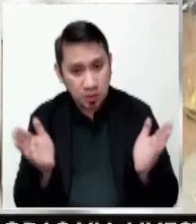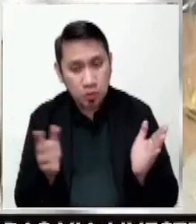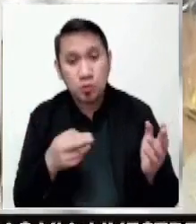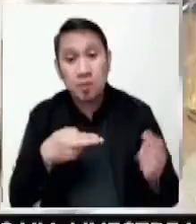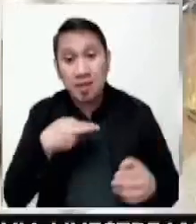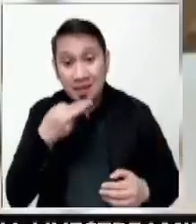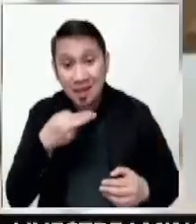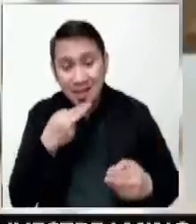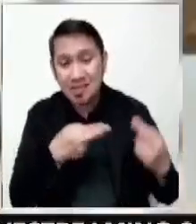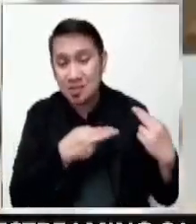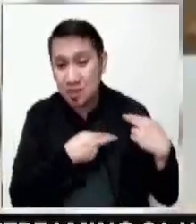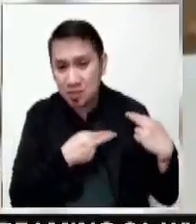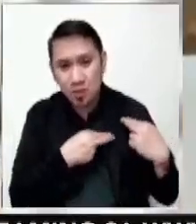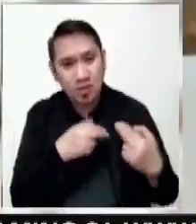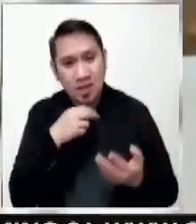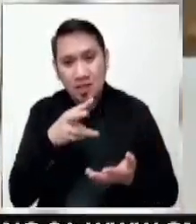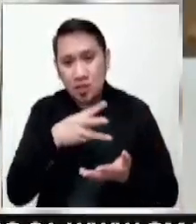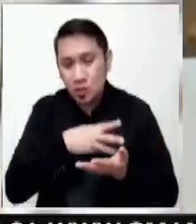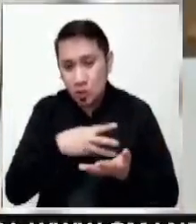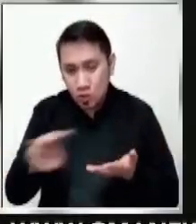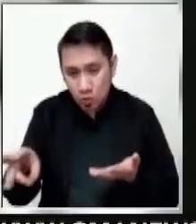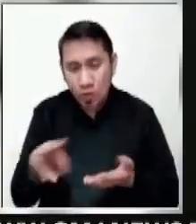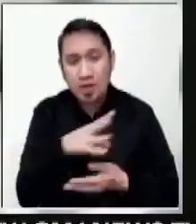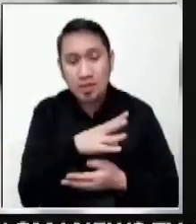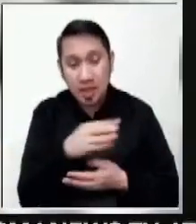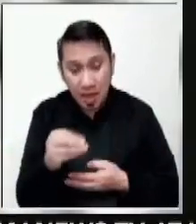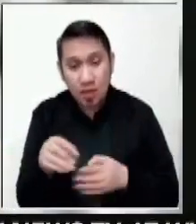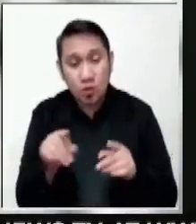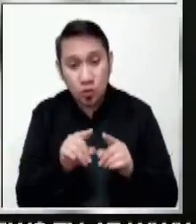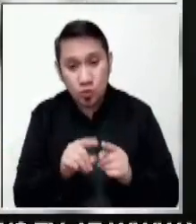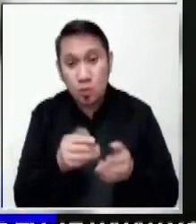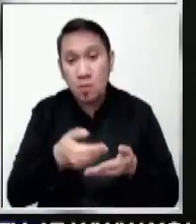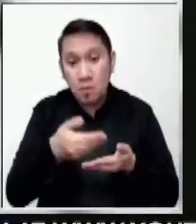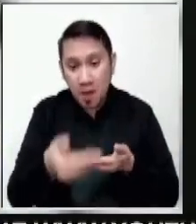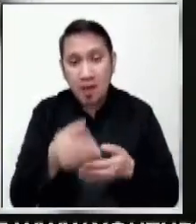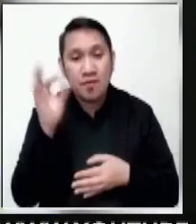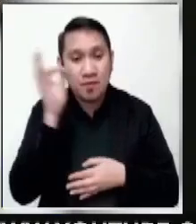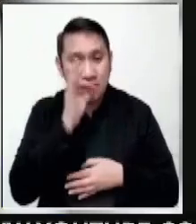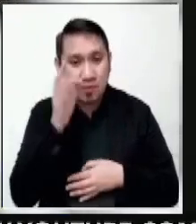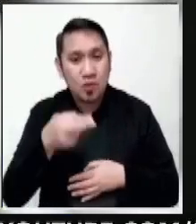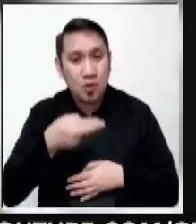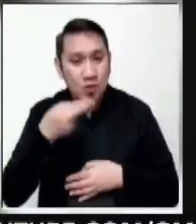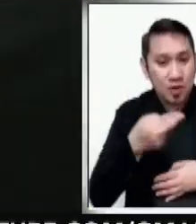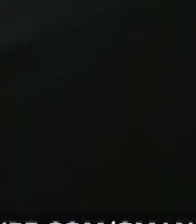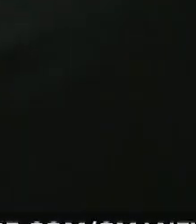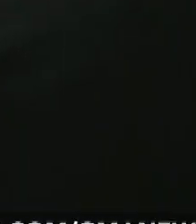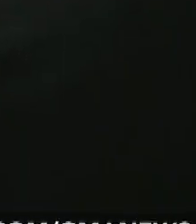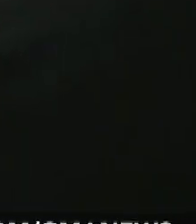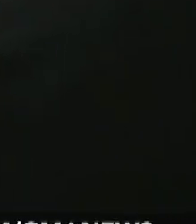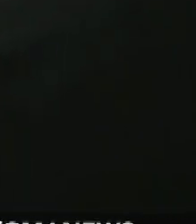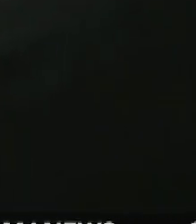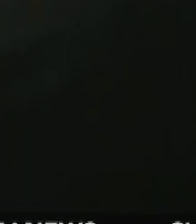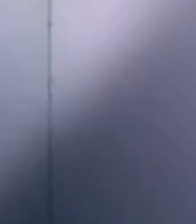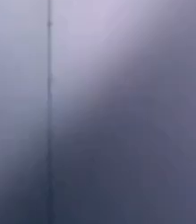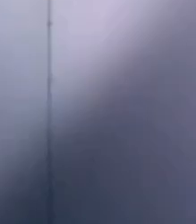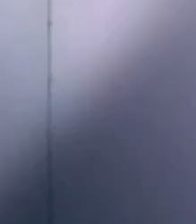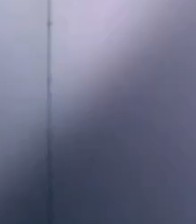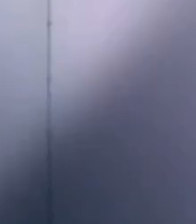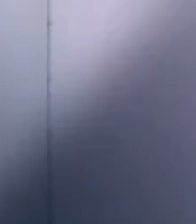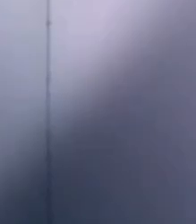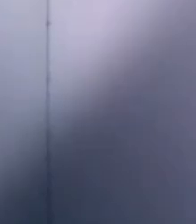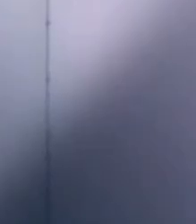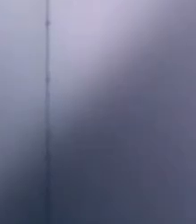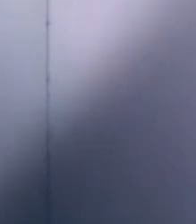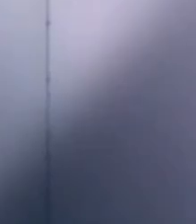tangkilikin lang din ang kaning sariling atin para sa GMA integrated news Mar Umali nakatutok 24 Oras